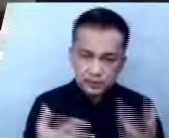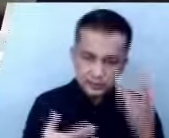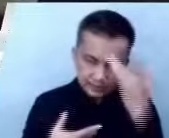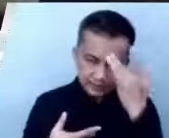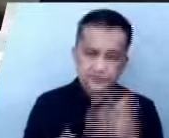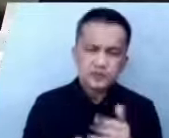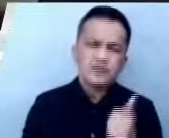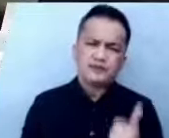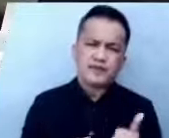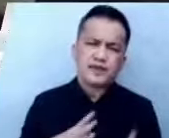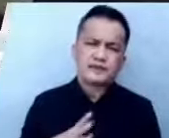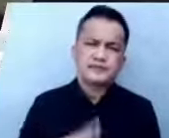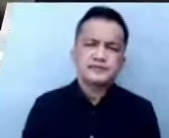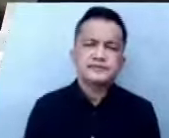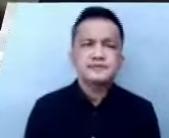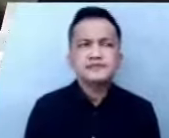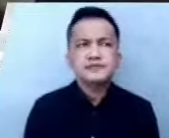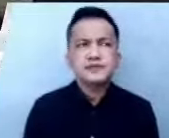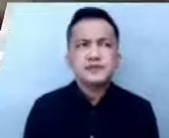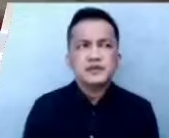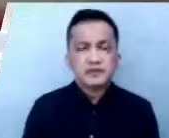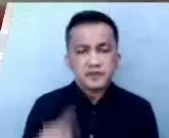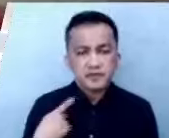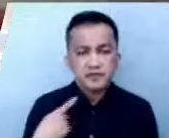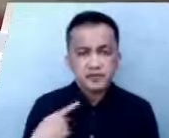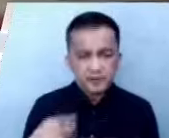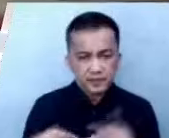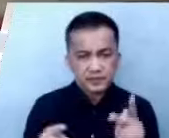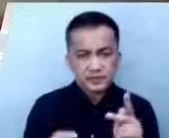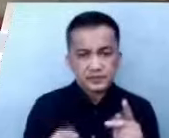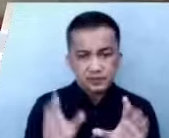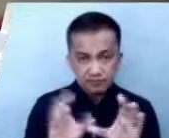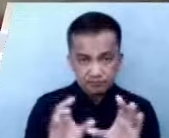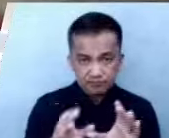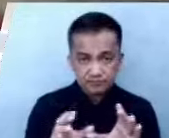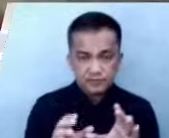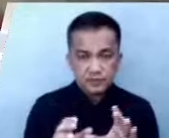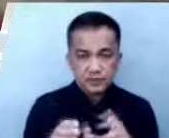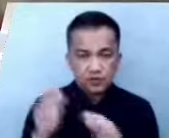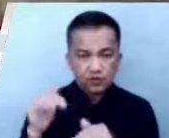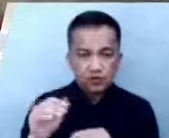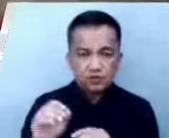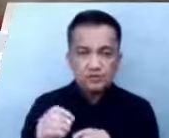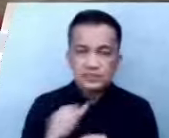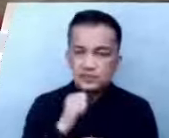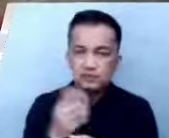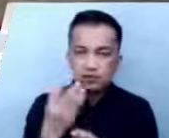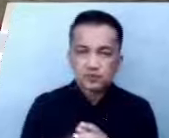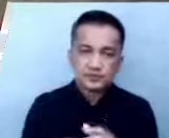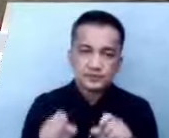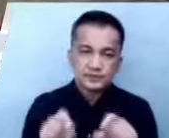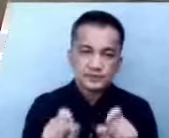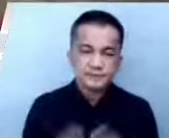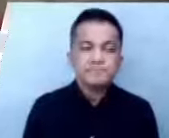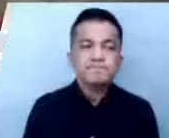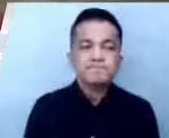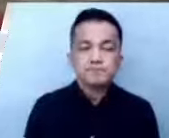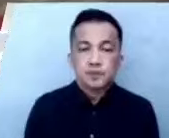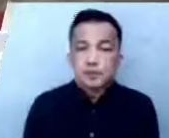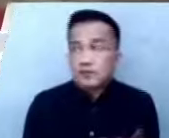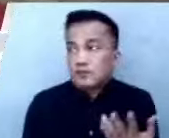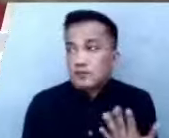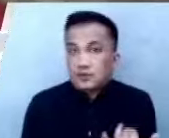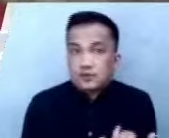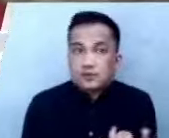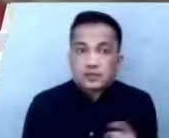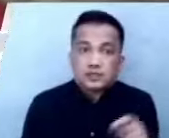yun. Kasi may mga permit naman kami. Sana nga hindi kami mawala ng paninda. Kasi ito nang